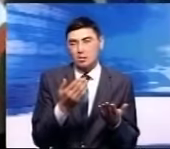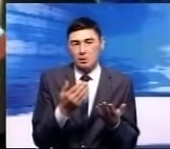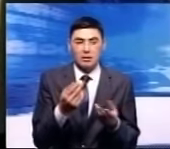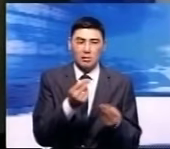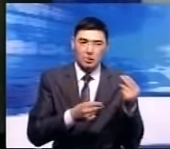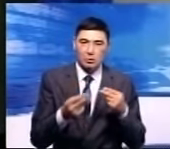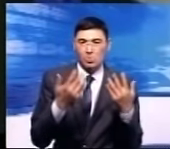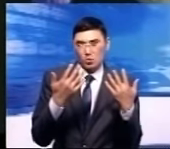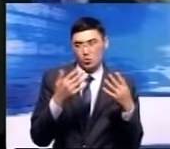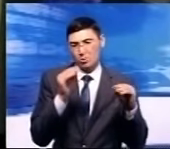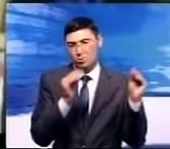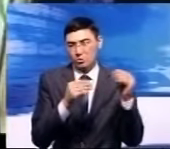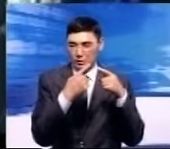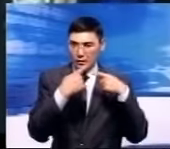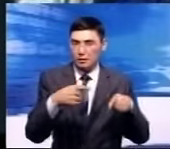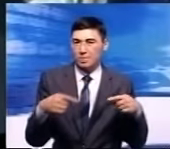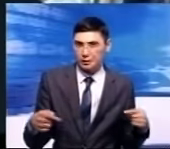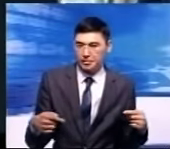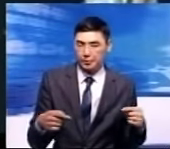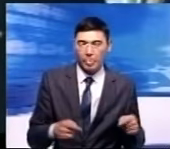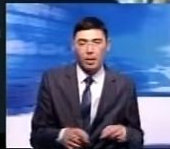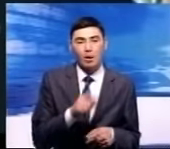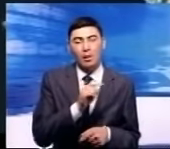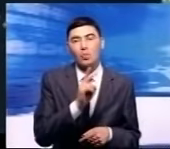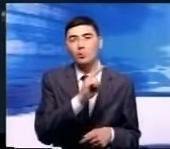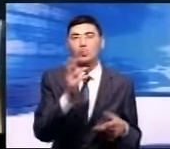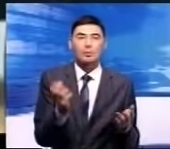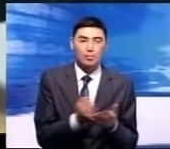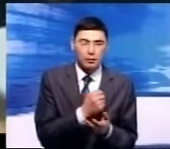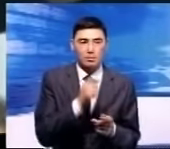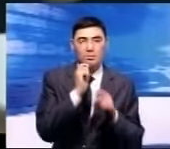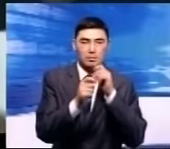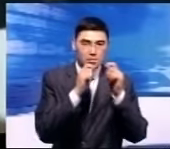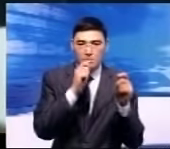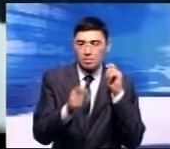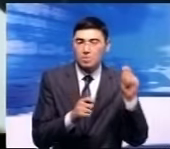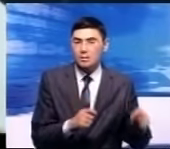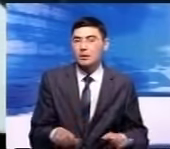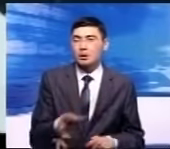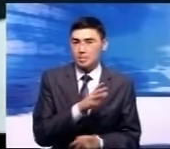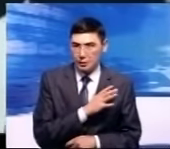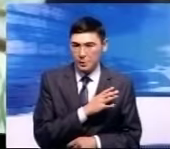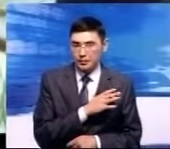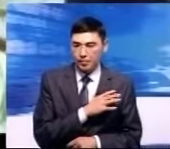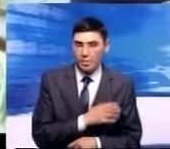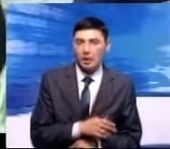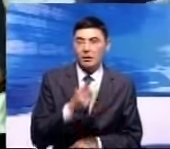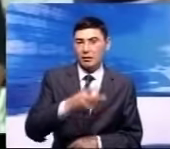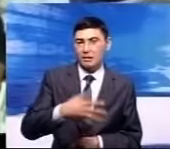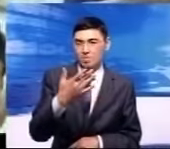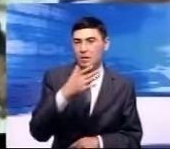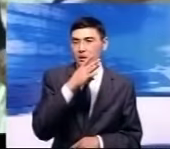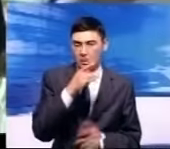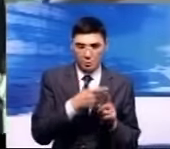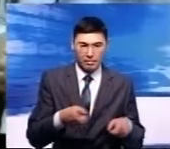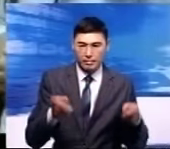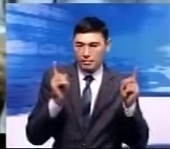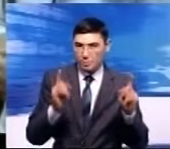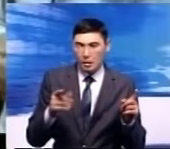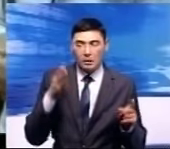награждение победителей, во время которого было отмечено, что за весь период деятельности Татарская школа искусств добилась